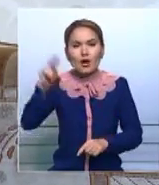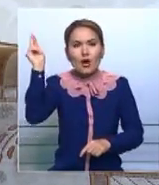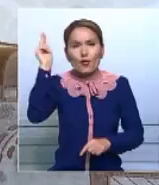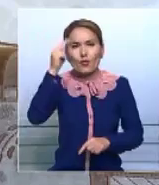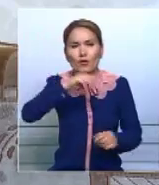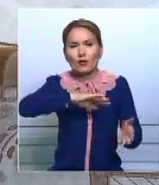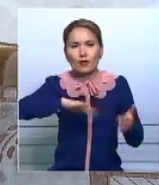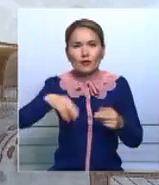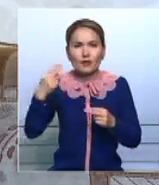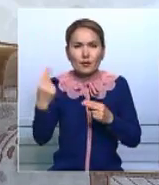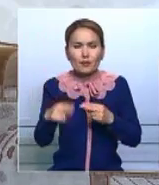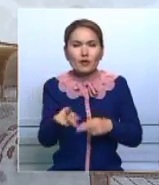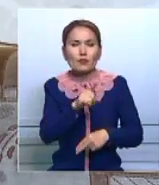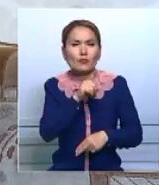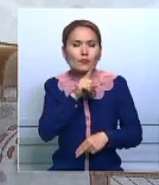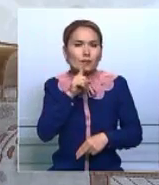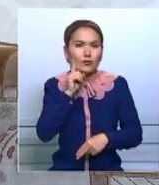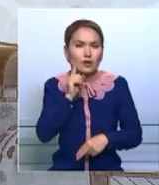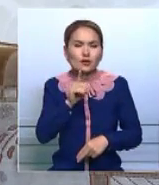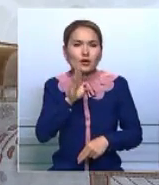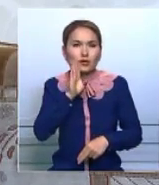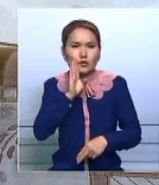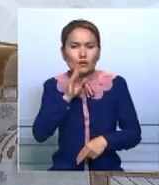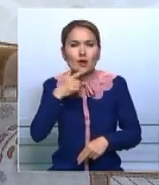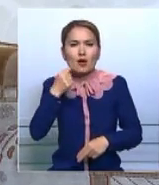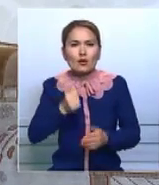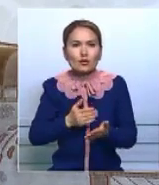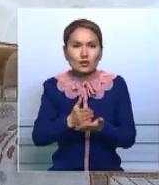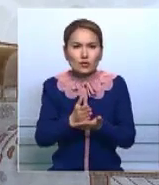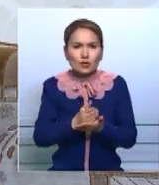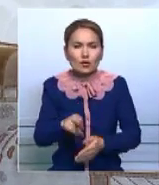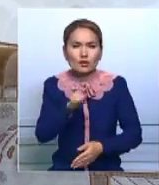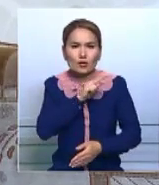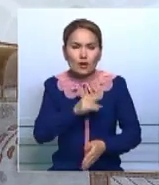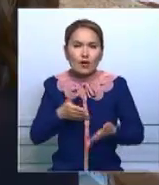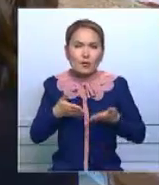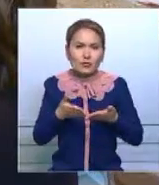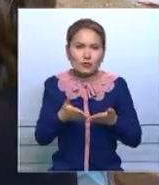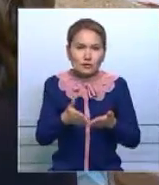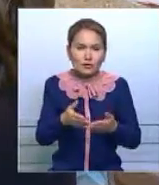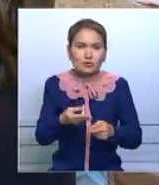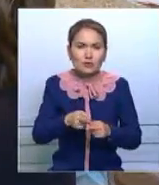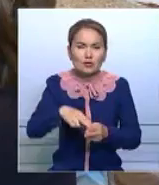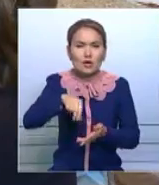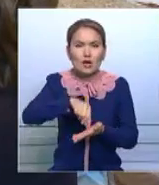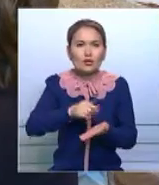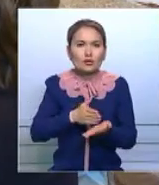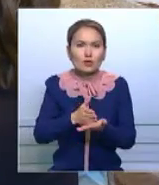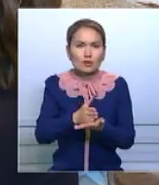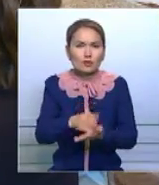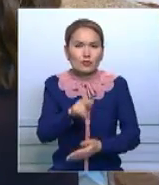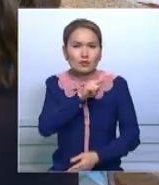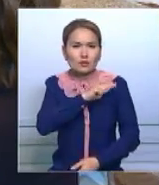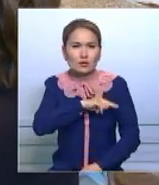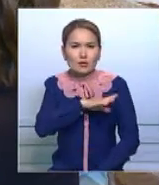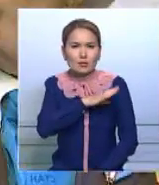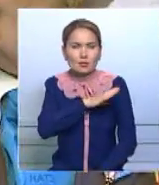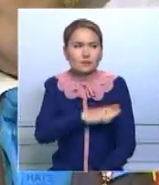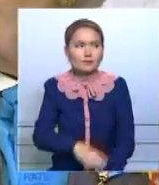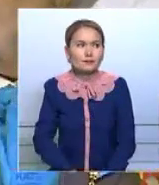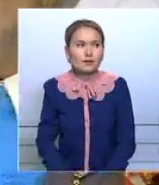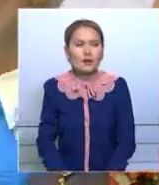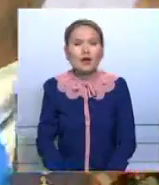теңіздегі флотқа қызметке тұрдым. Су астында жүзетін қайықтарға атуды үйреніп алдым. Біраз уақыттан соң Мария